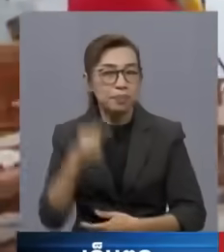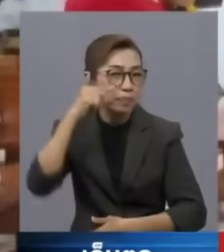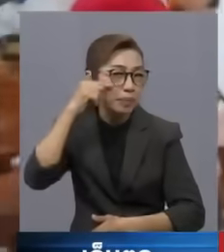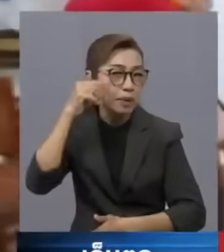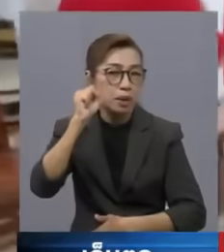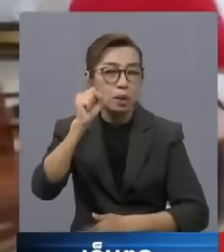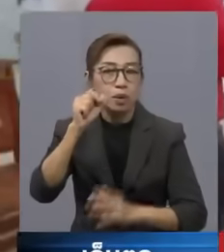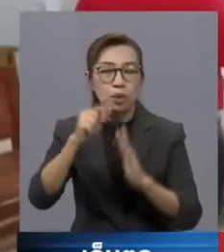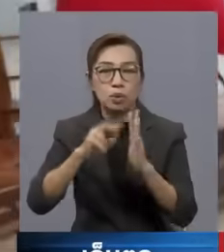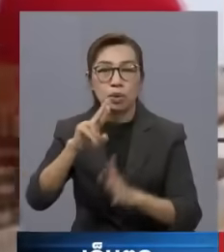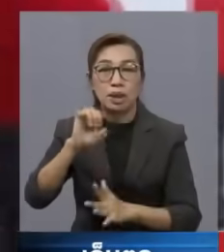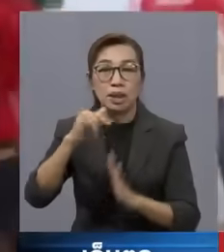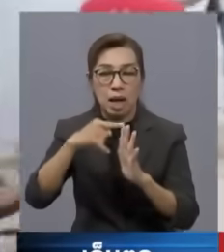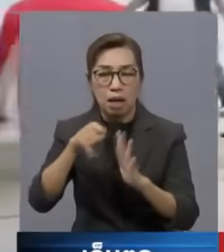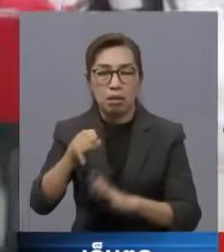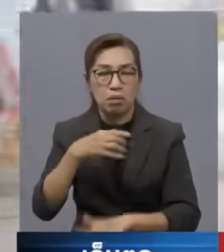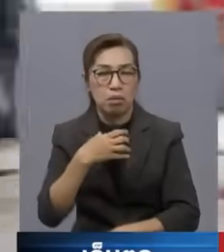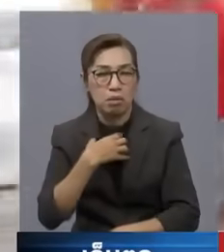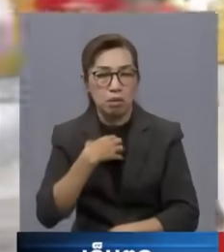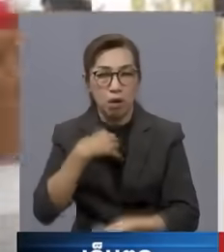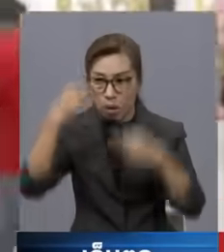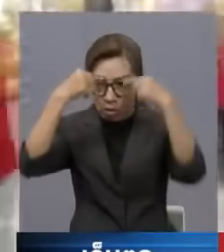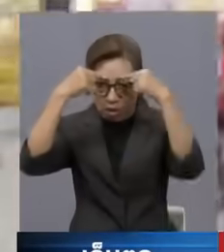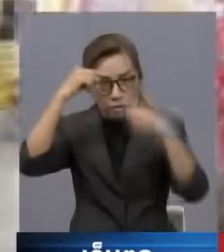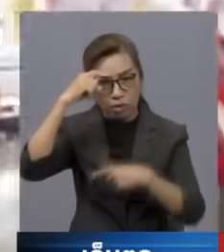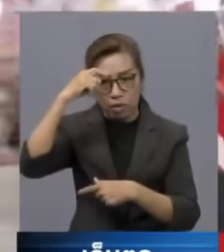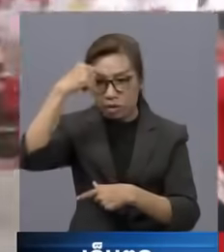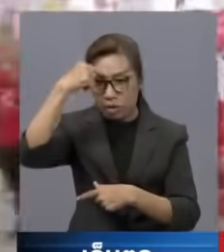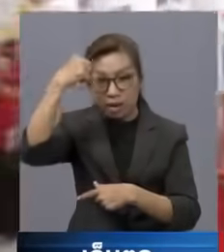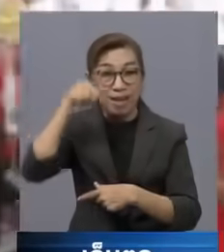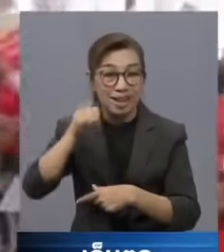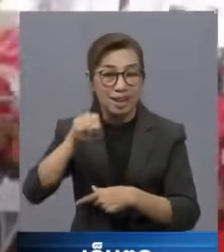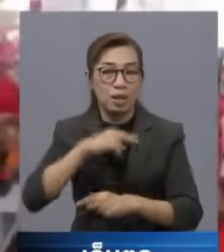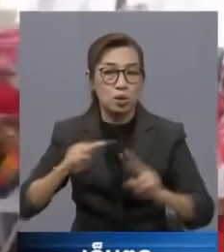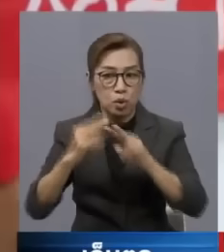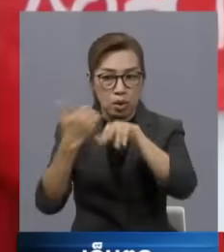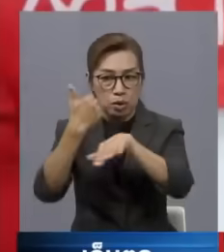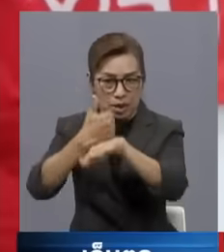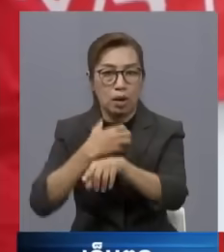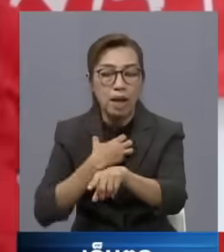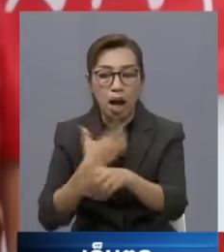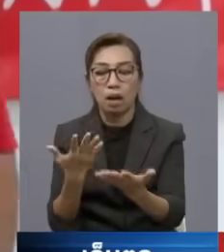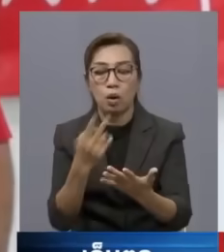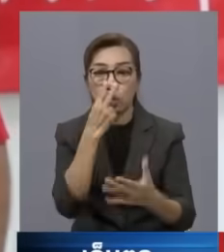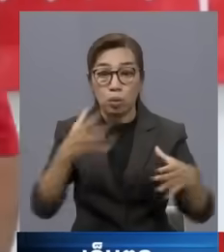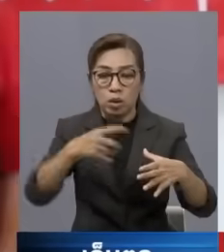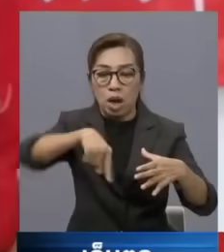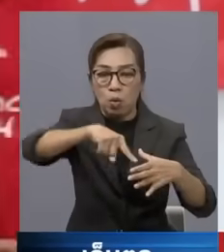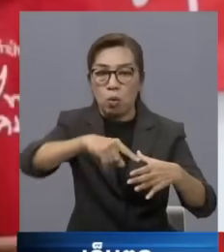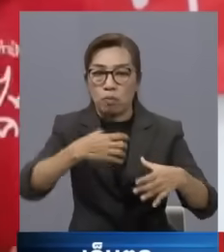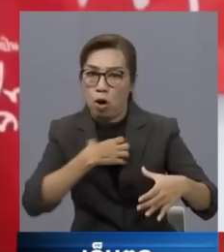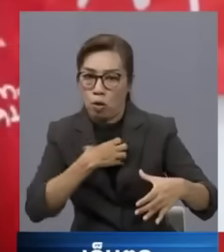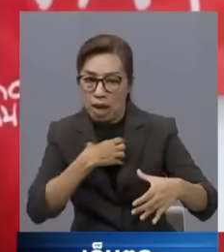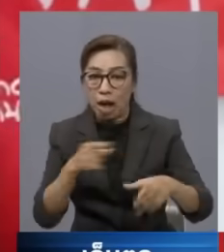จึงรุ่งเรืองกิจก็ยังพยายามจะเคลื่อนไหวต่อรองเก้าอี้กระทรวงคมนาคมเหมือนกันซึ่งอันนี้เหมือนเป็นการวัดพลังกันทั้งคนในพรรคเองแล้วก็